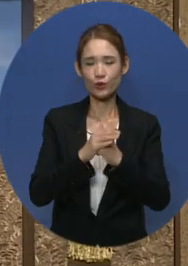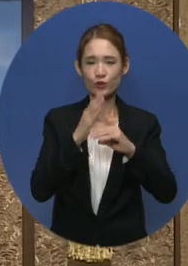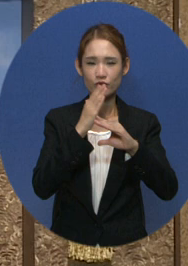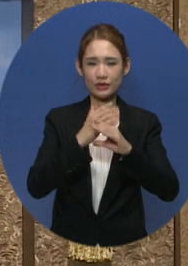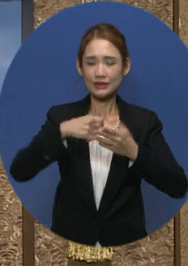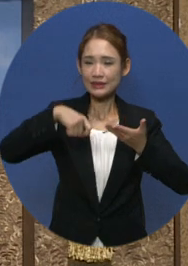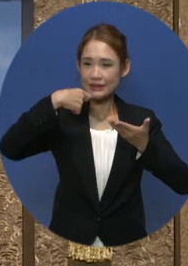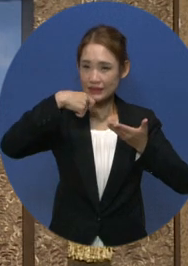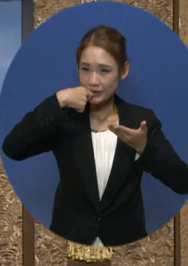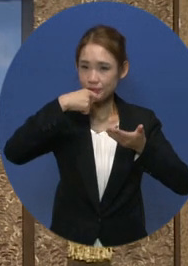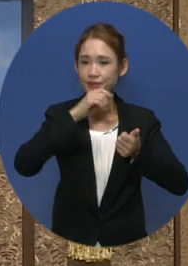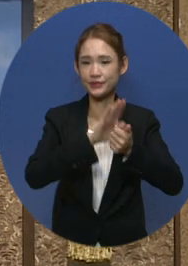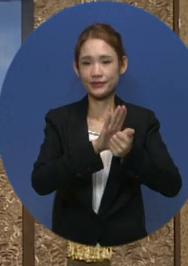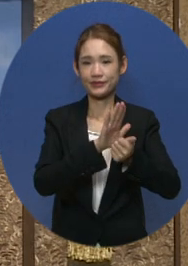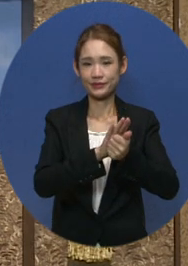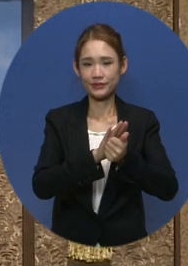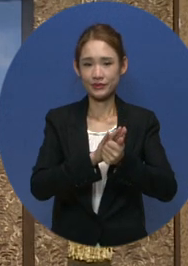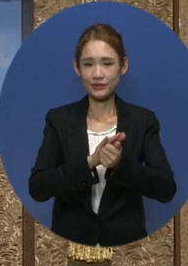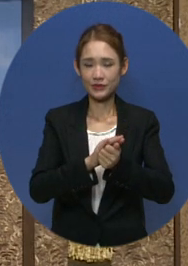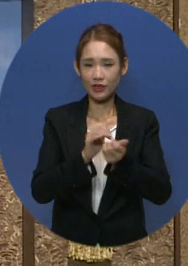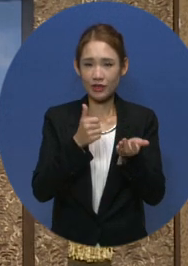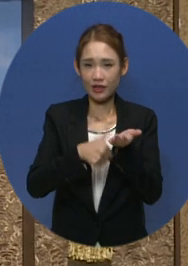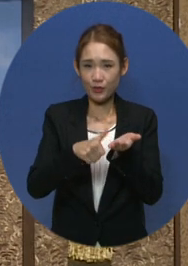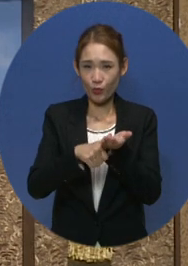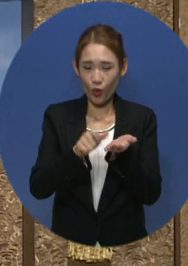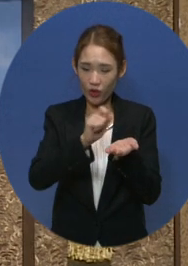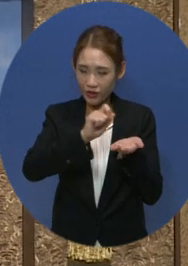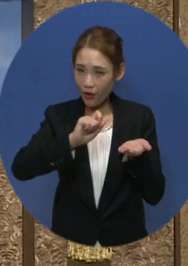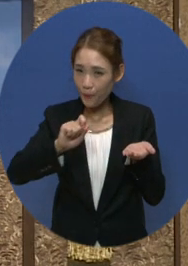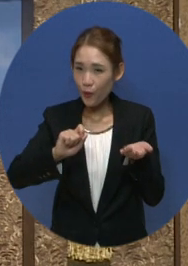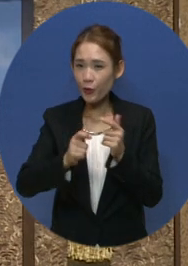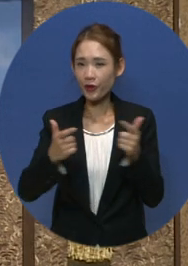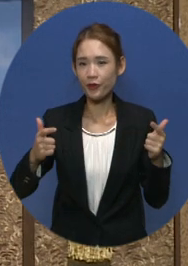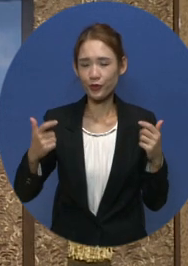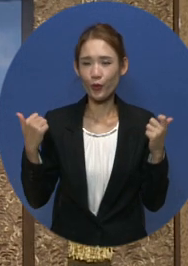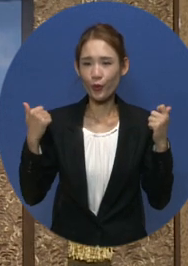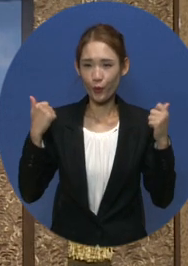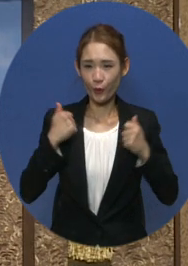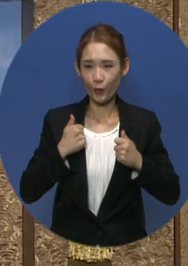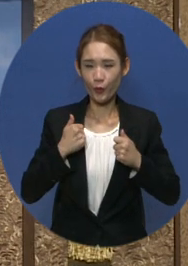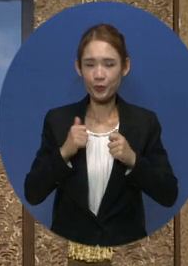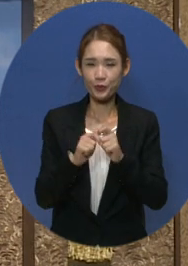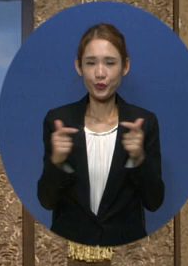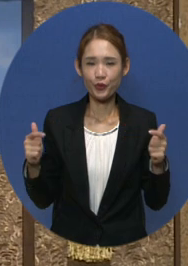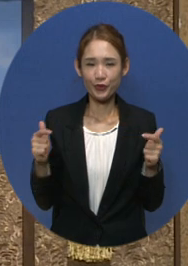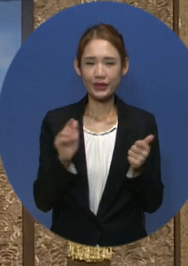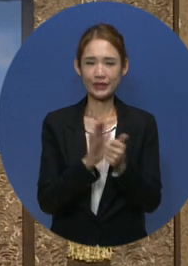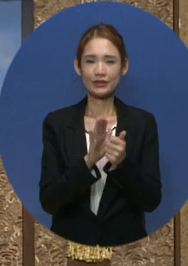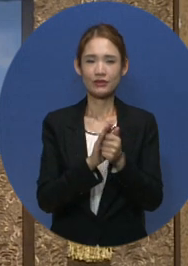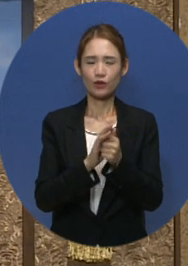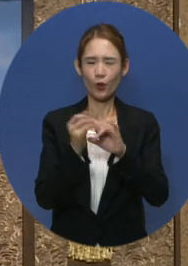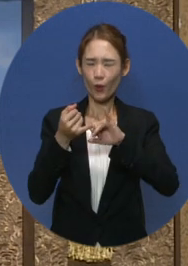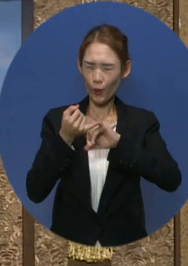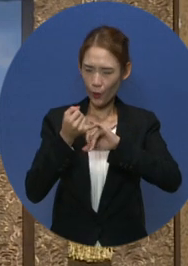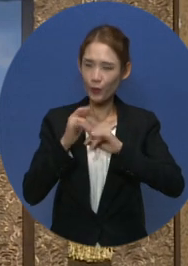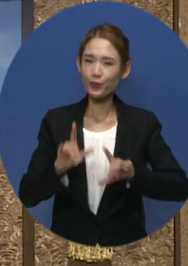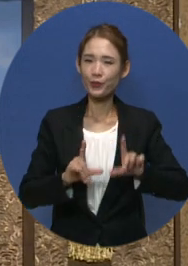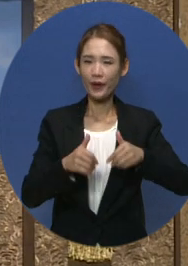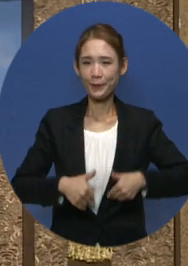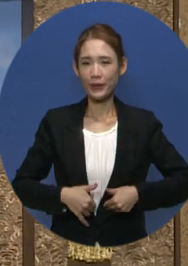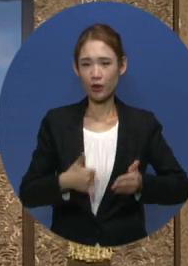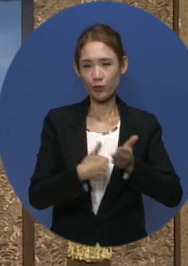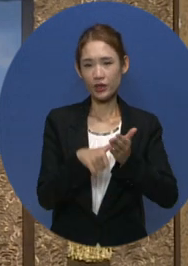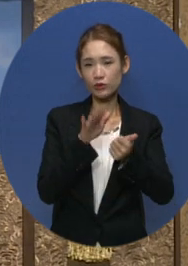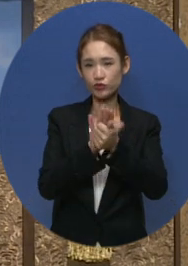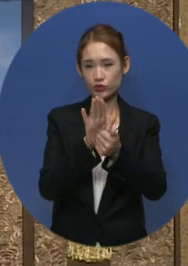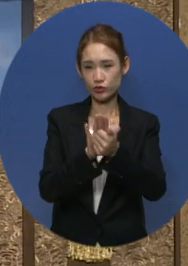뭐 급식 제공, 학용품 제공, 교복 또 지원 뭐 여러 가지 이런 거 예. 생필품 지원 뭐 이런